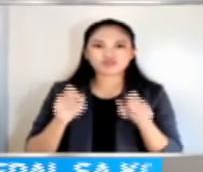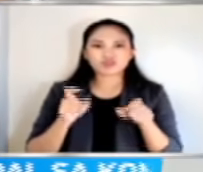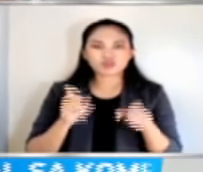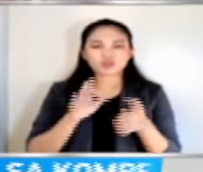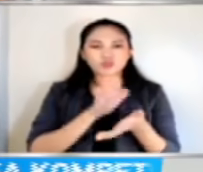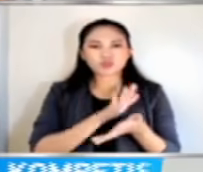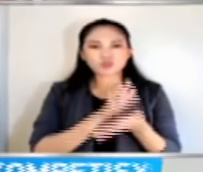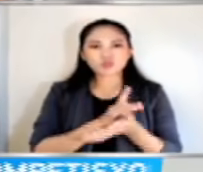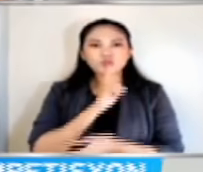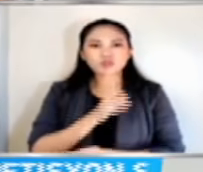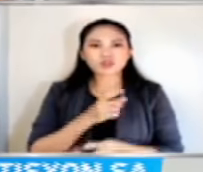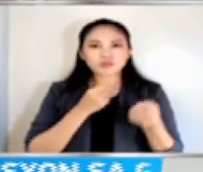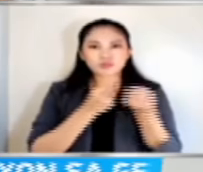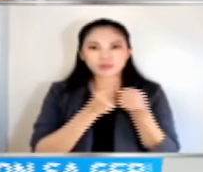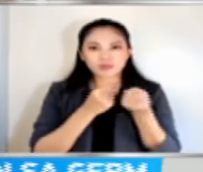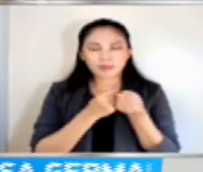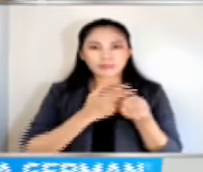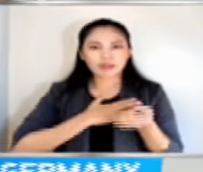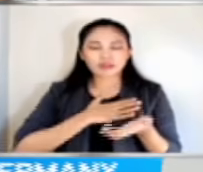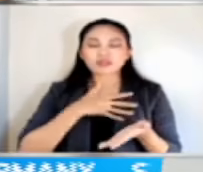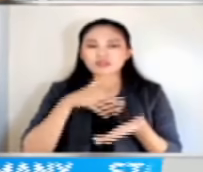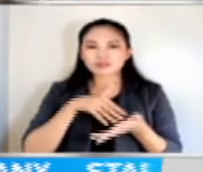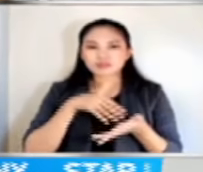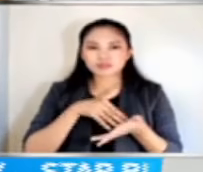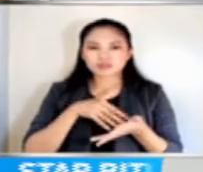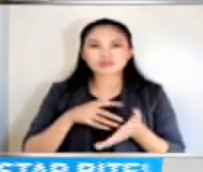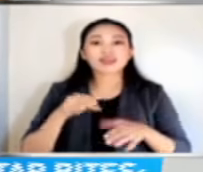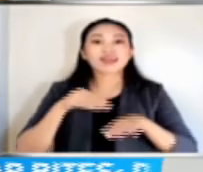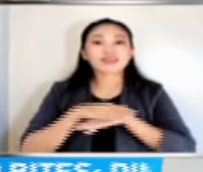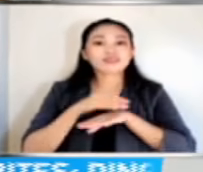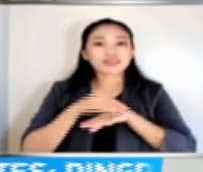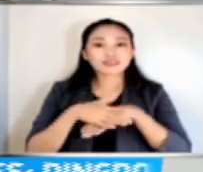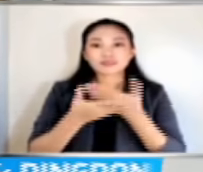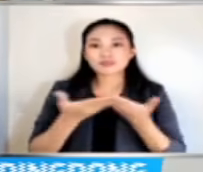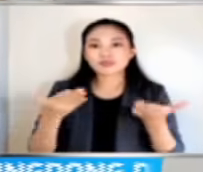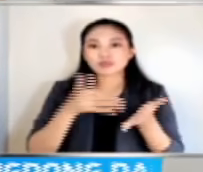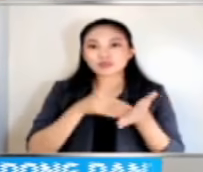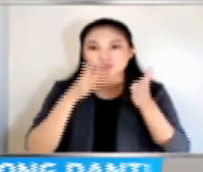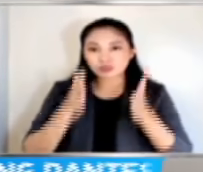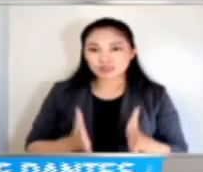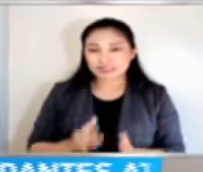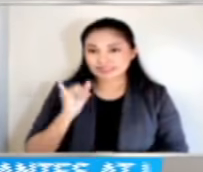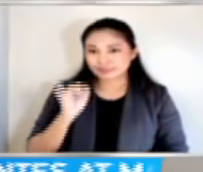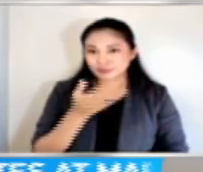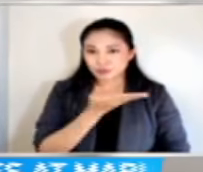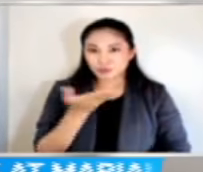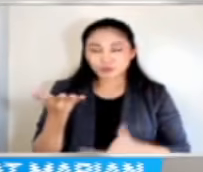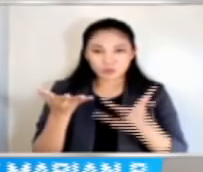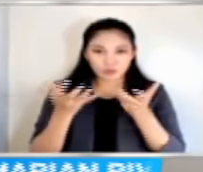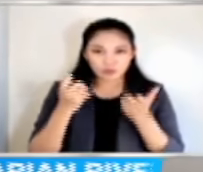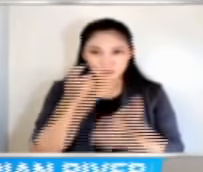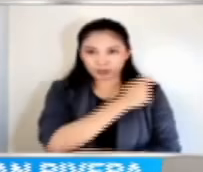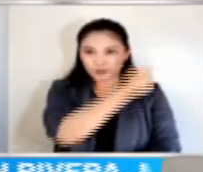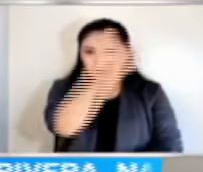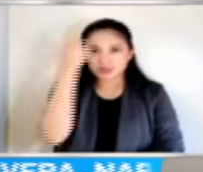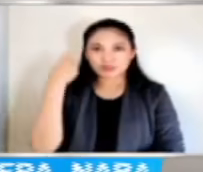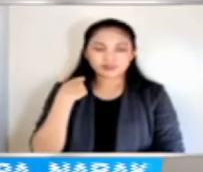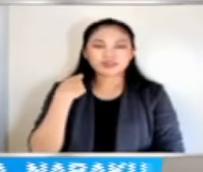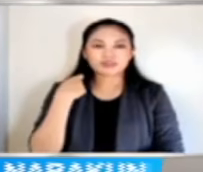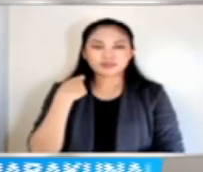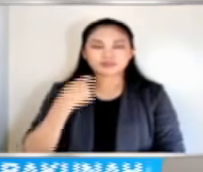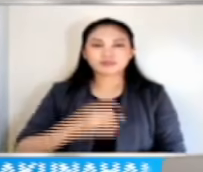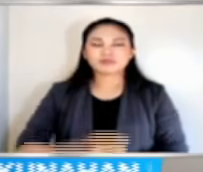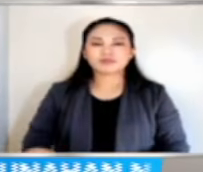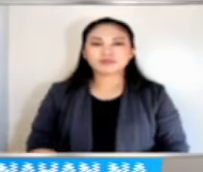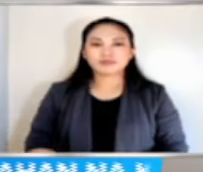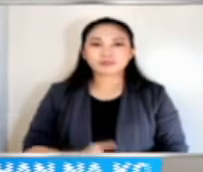pag-aaral ko. Payo niya sa mga estudyante. Sa mga estudyante na nais magtapos ng kanilang pag-aaral, ang masasabi ko lang sa inyo,